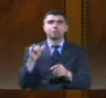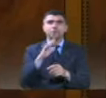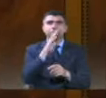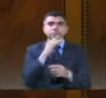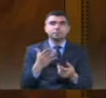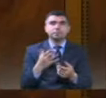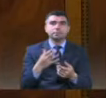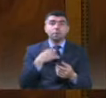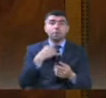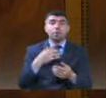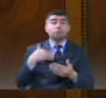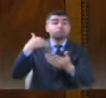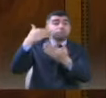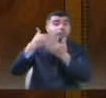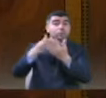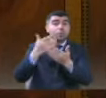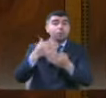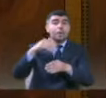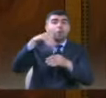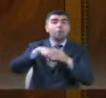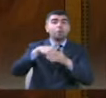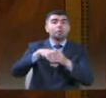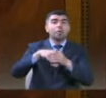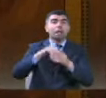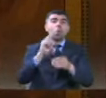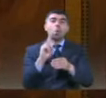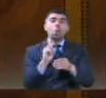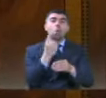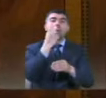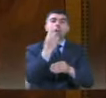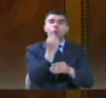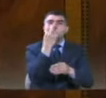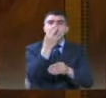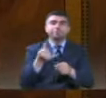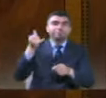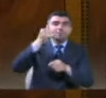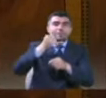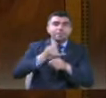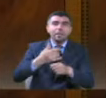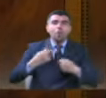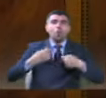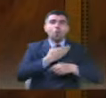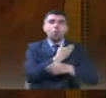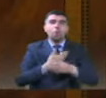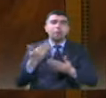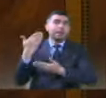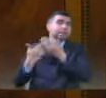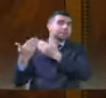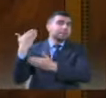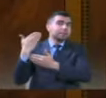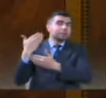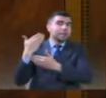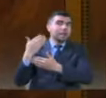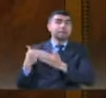الذي قامت بحكومة التناوب عندما أدت كل المتأخرات عند ما رفعت من قيمة